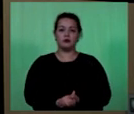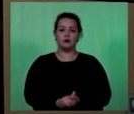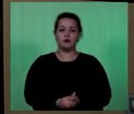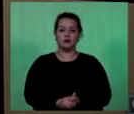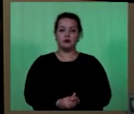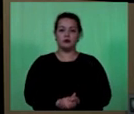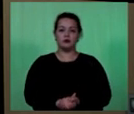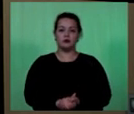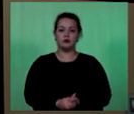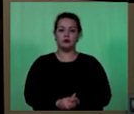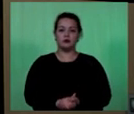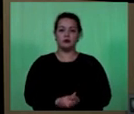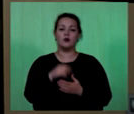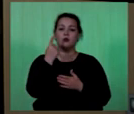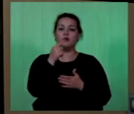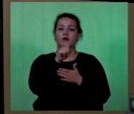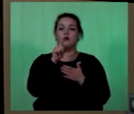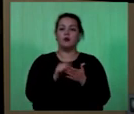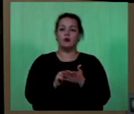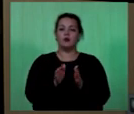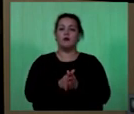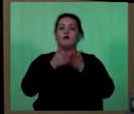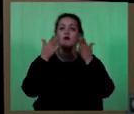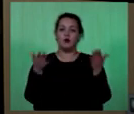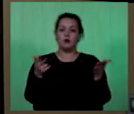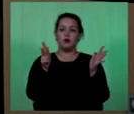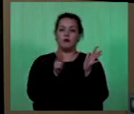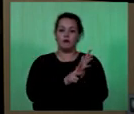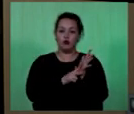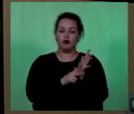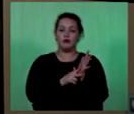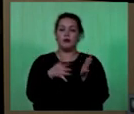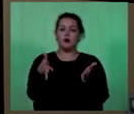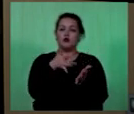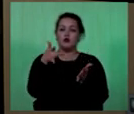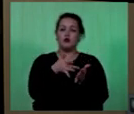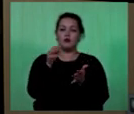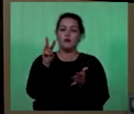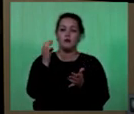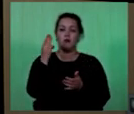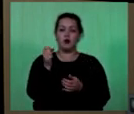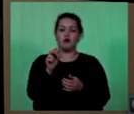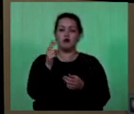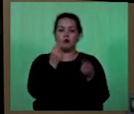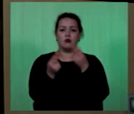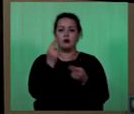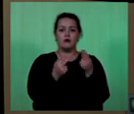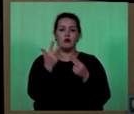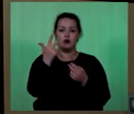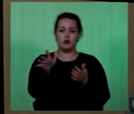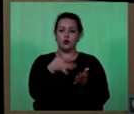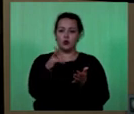1 вопрос в альбоме 8 листов маша нарисовала на трех листах